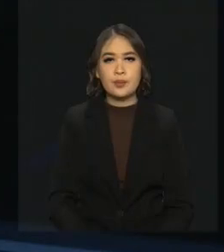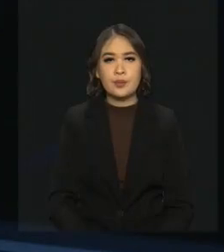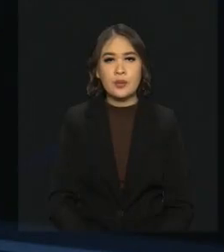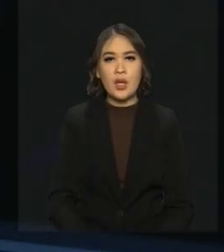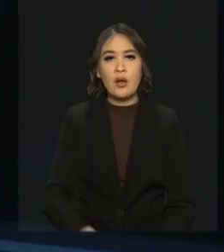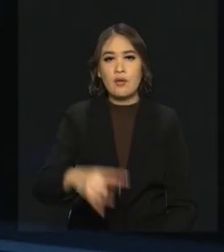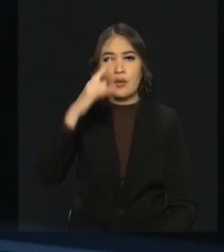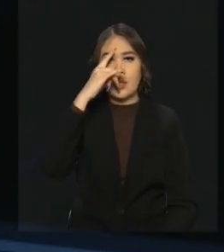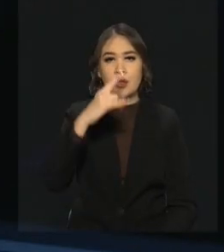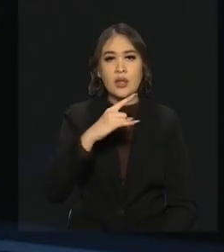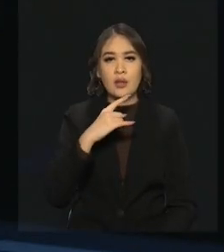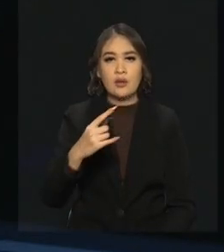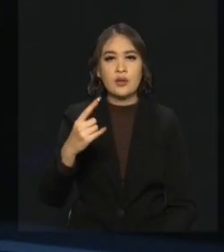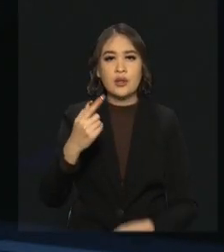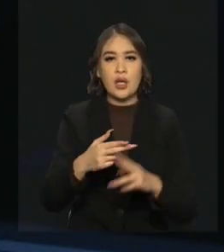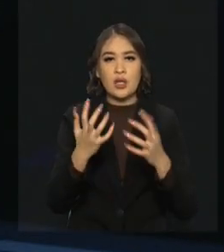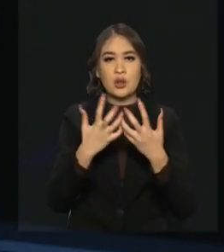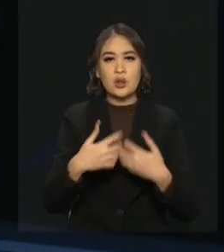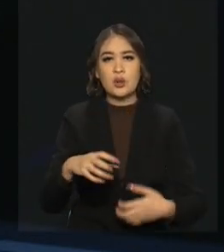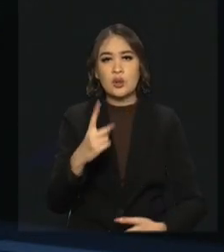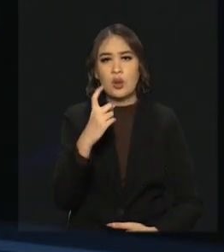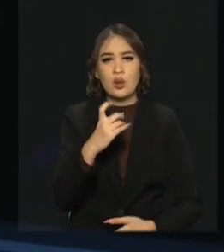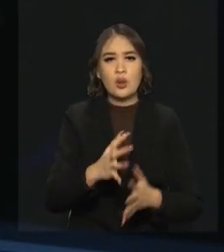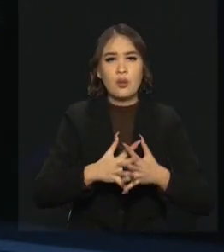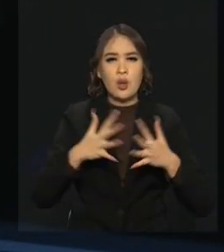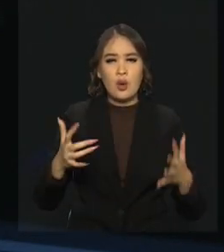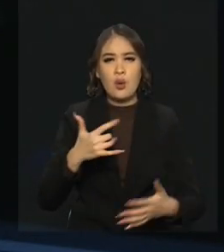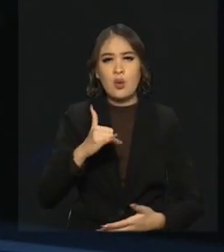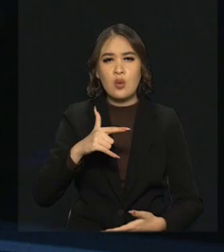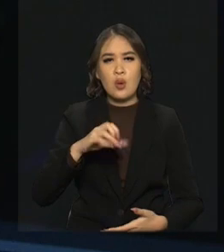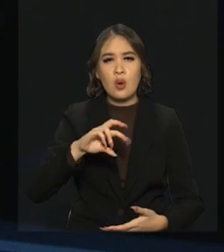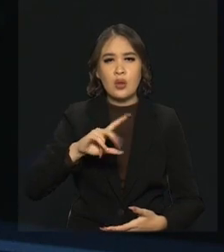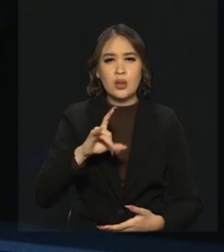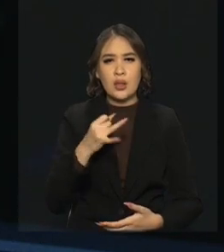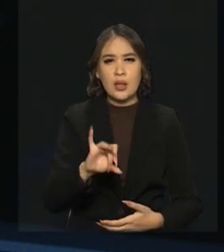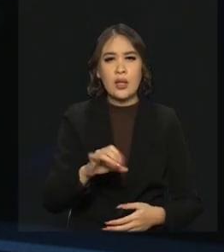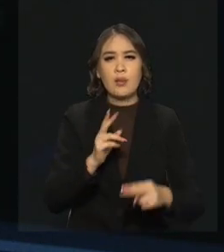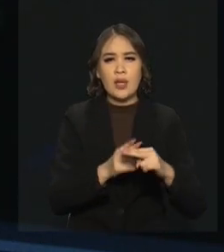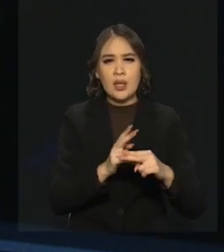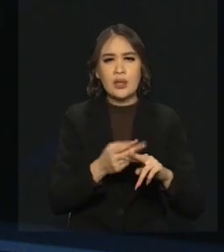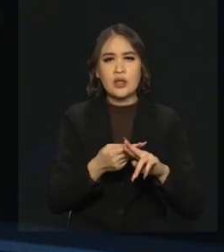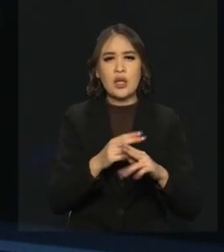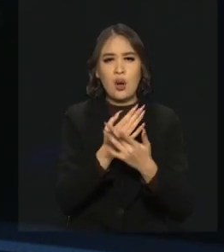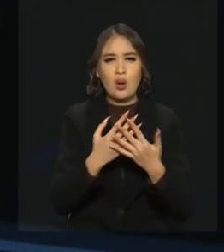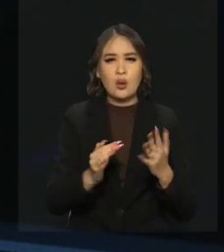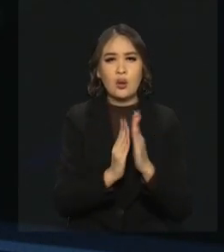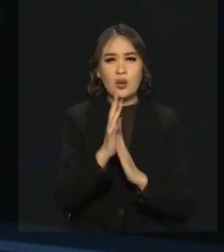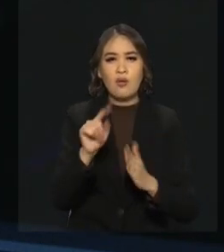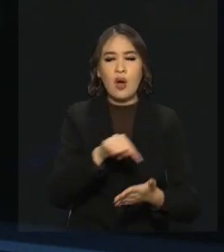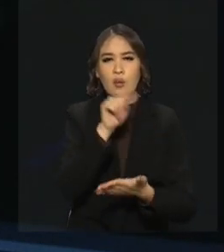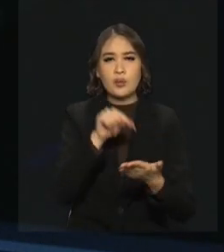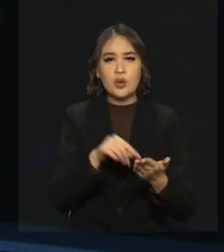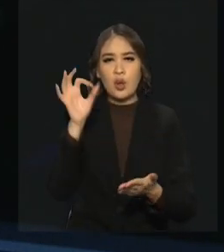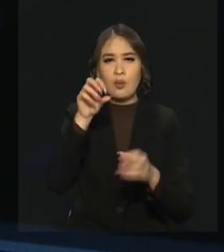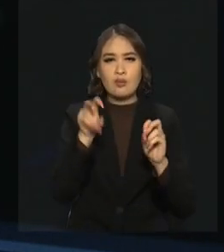Итак, в Казахстане, как вы знаете, насчитываются сотни предприятий угольной, металлургической и других отраслей, где вопрос